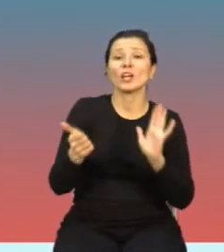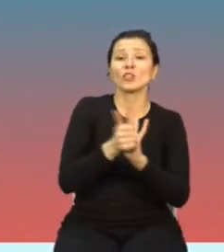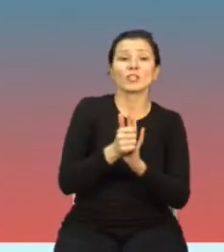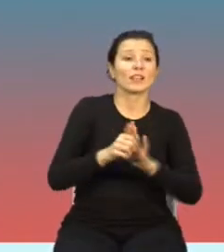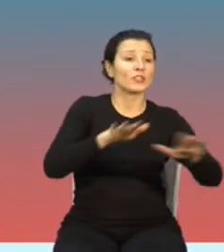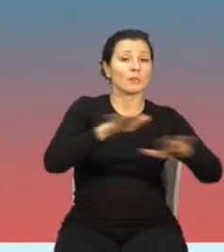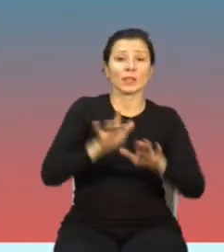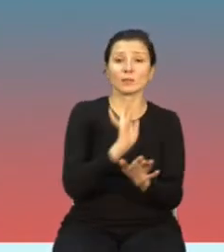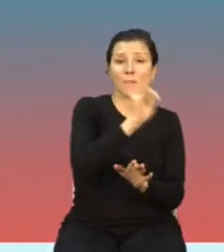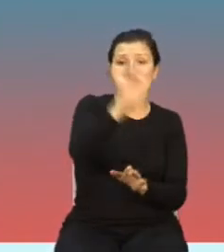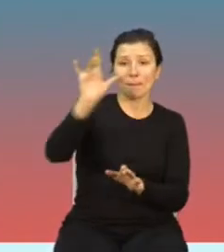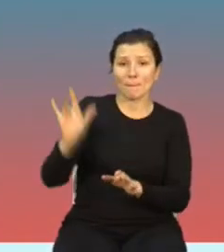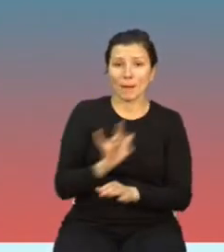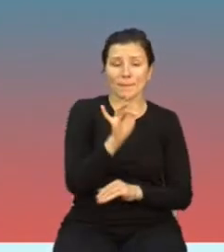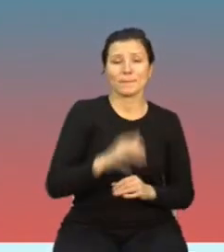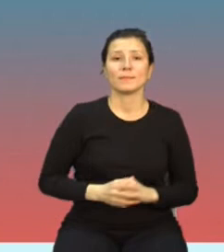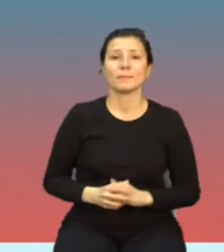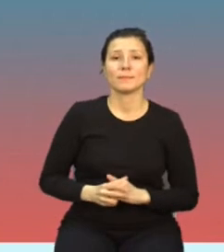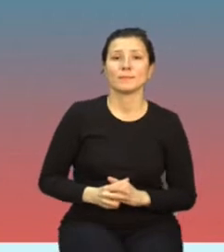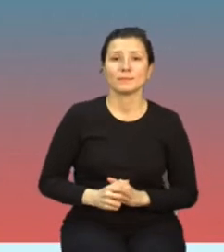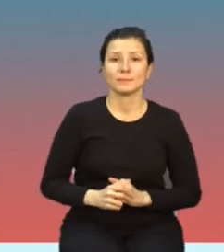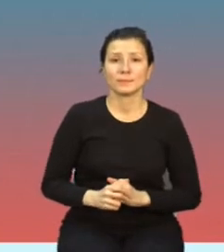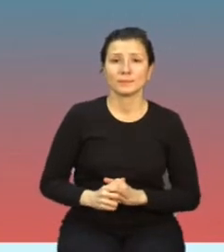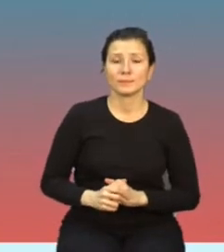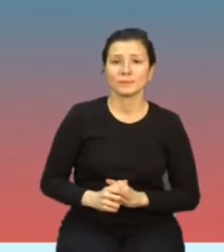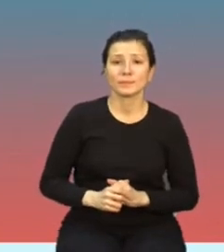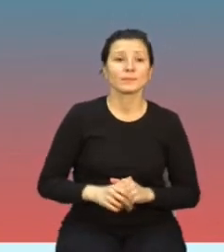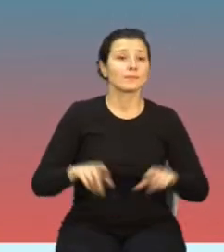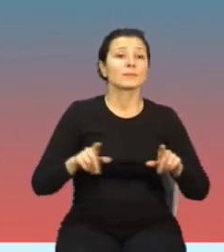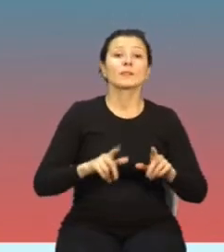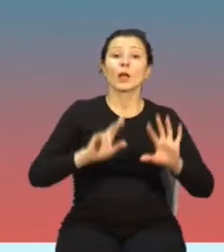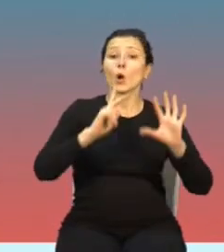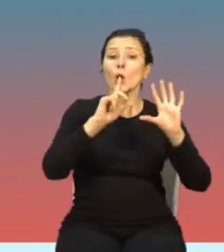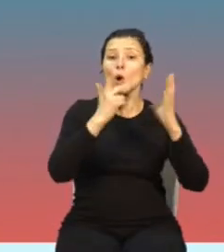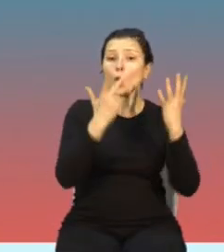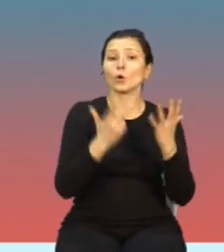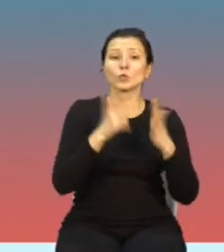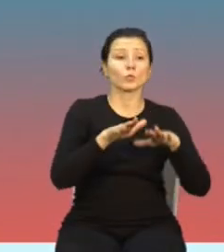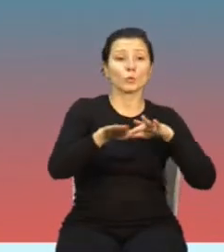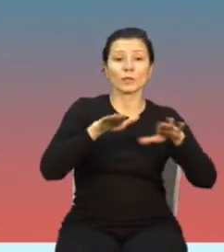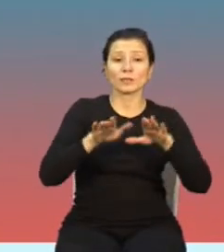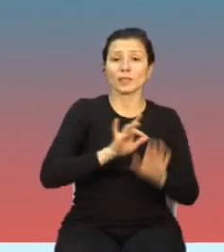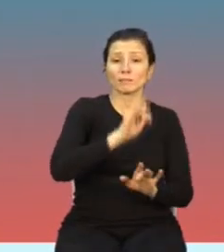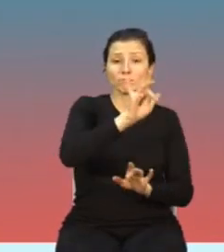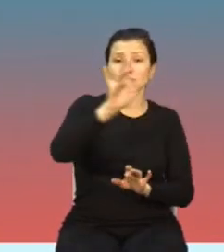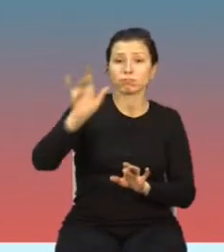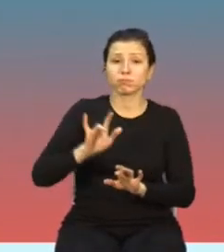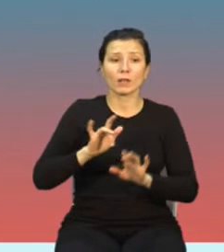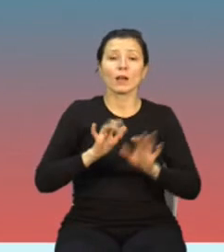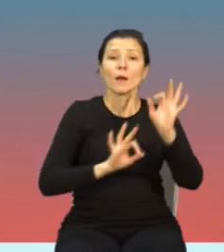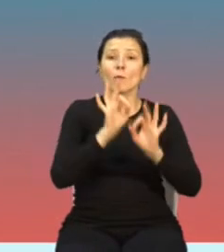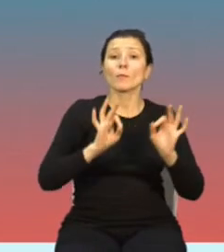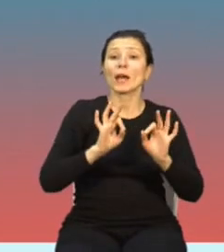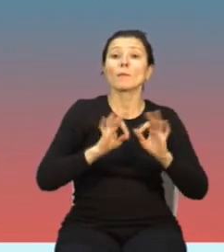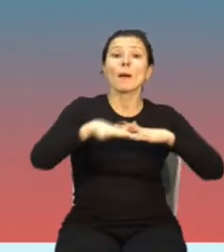pomiarowych i w 8 punktach mierzymy pole.